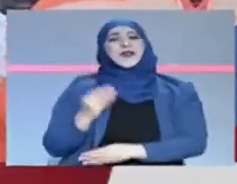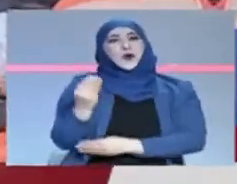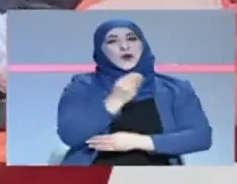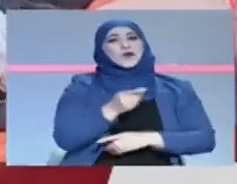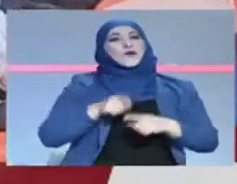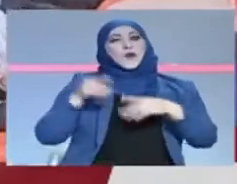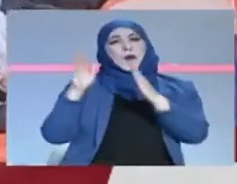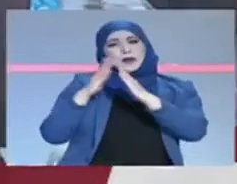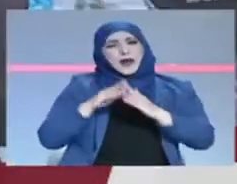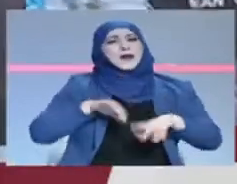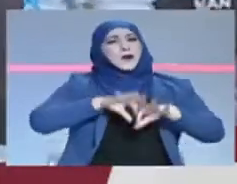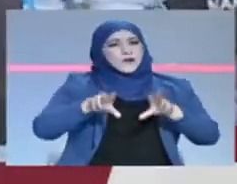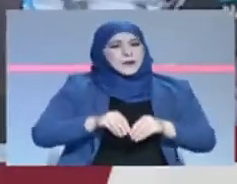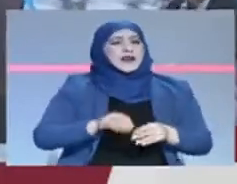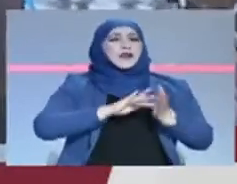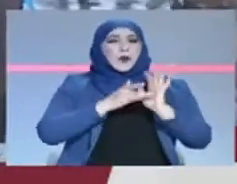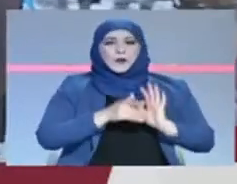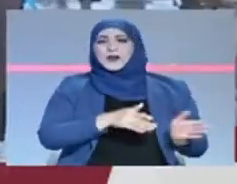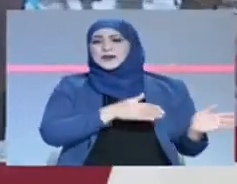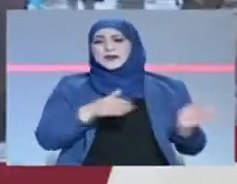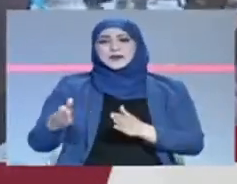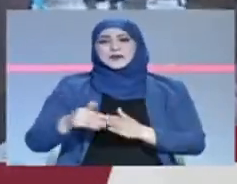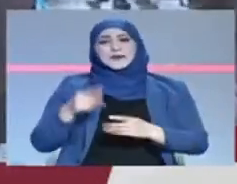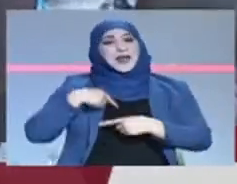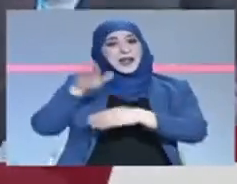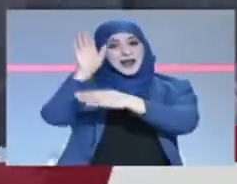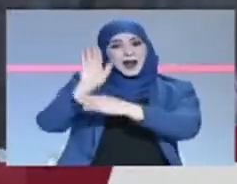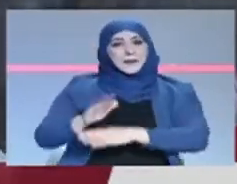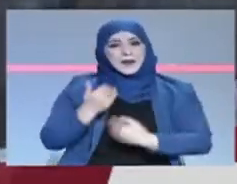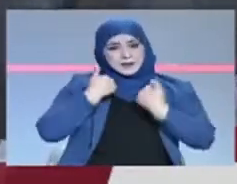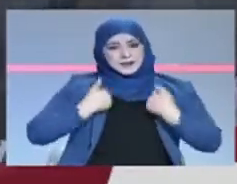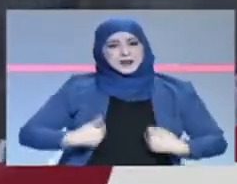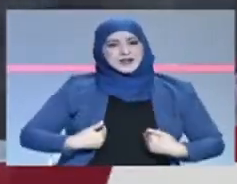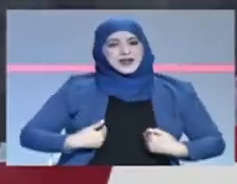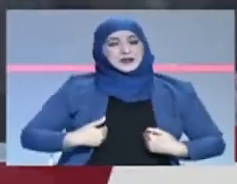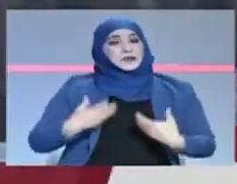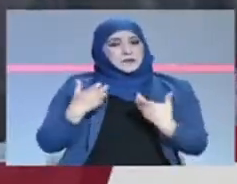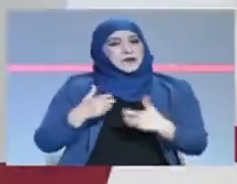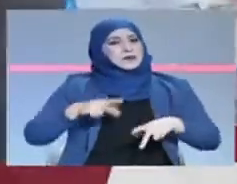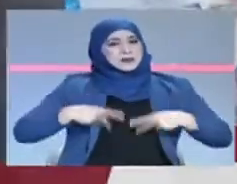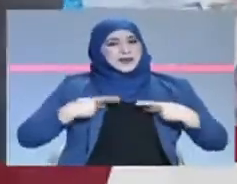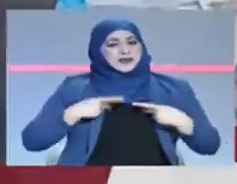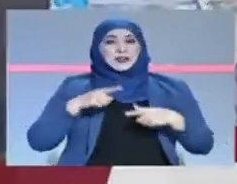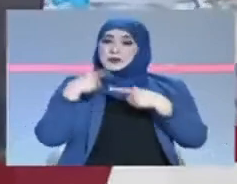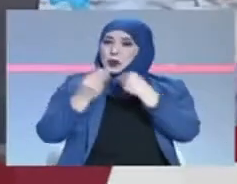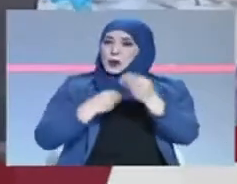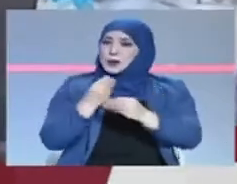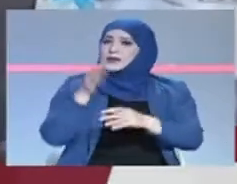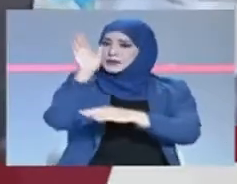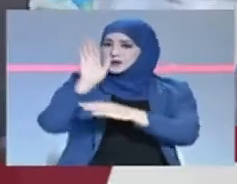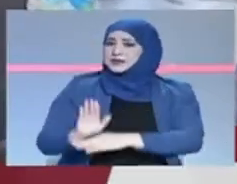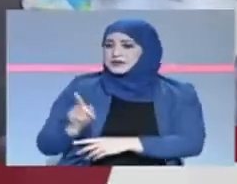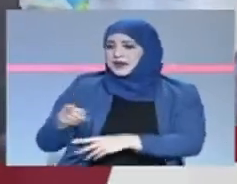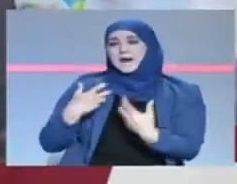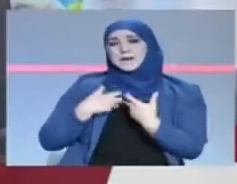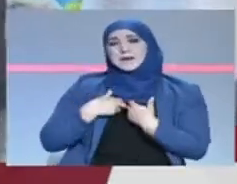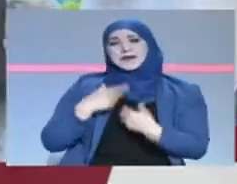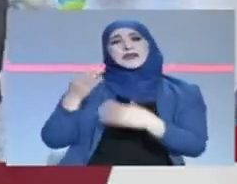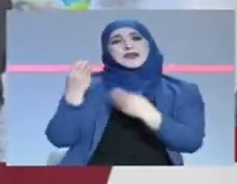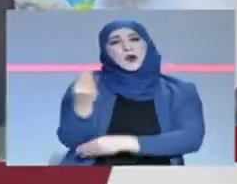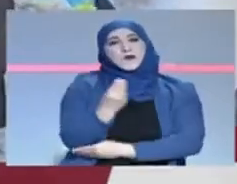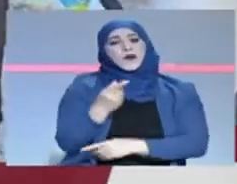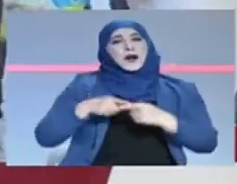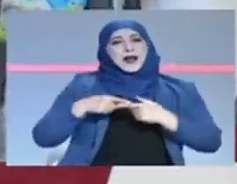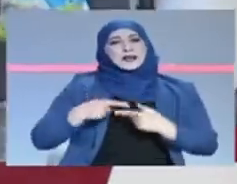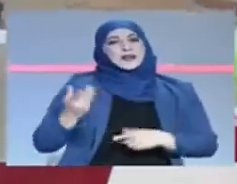والدينا والكل. اللي حافظ حضر صحته، والحب يعيش حافظ روح حافظ صحته، عندي صغار في الدار، عندي ولدي، عندي مرتي، عندي